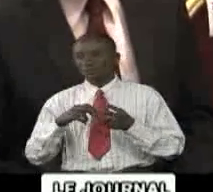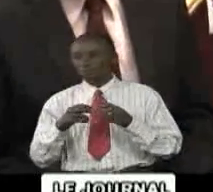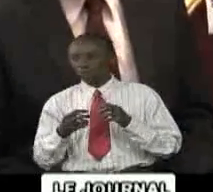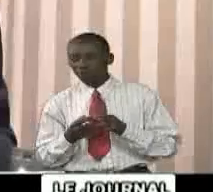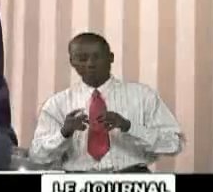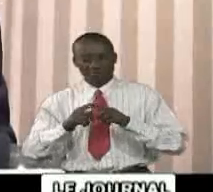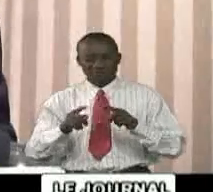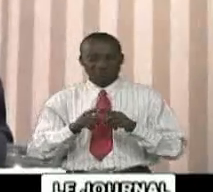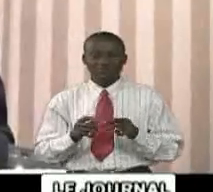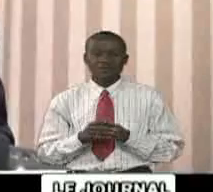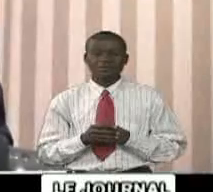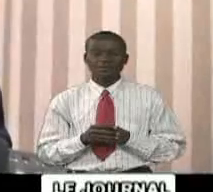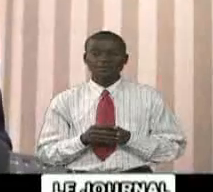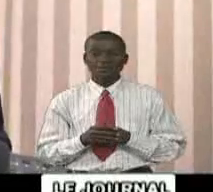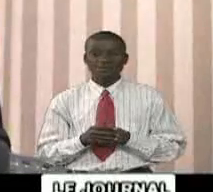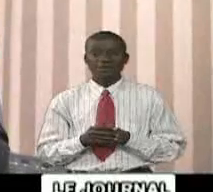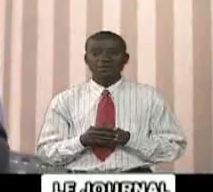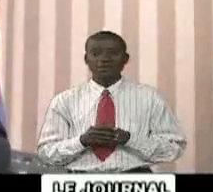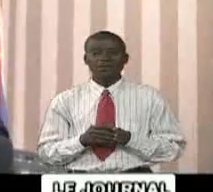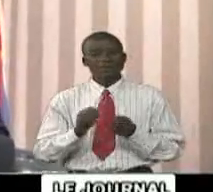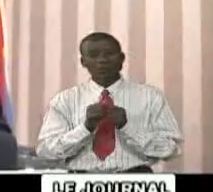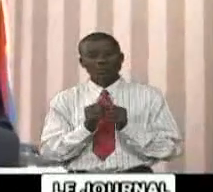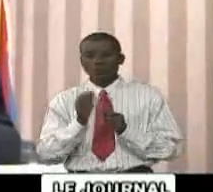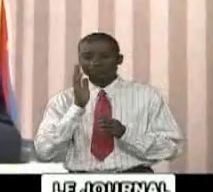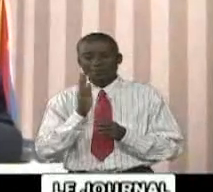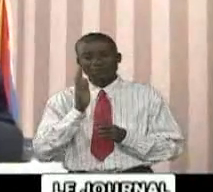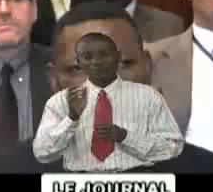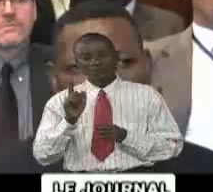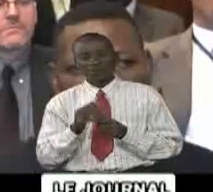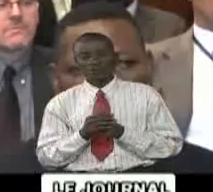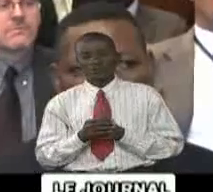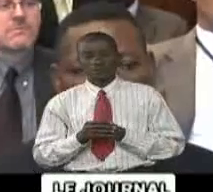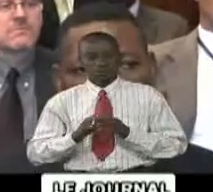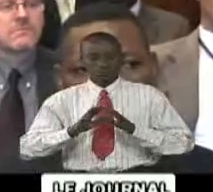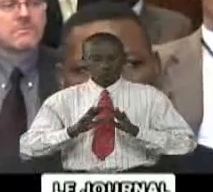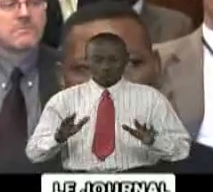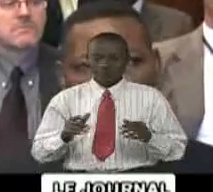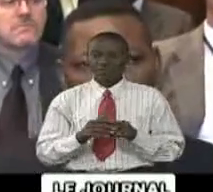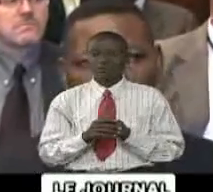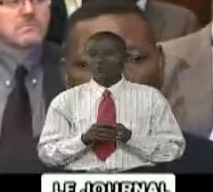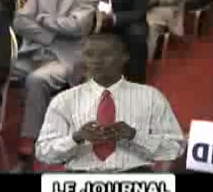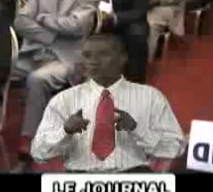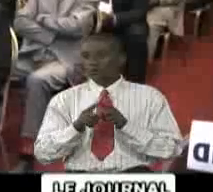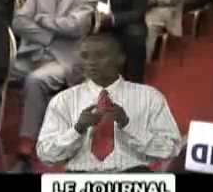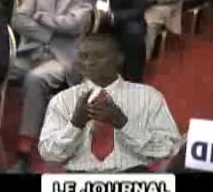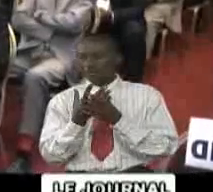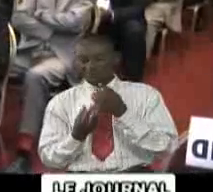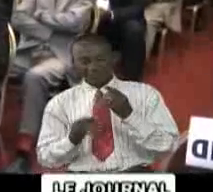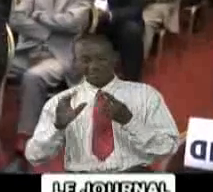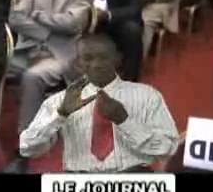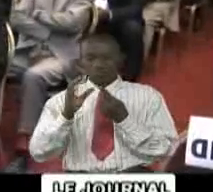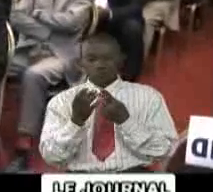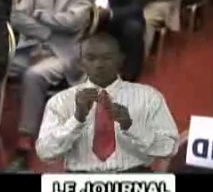normes, le déficit des infrastructures, le problème de compétences et l'absence d'une culture de